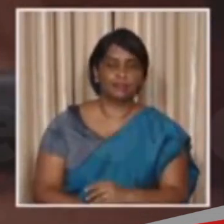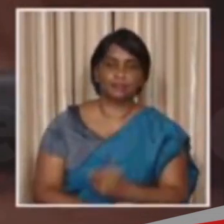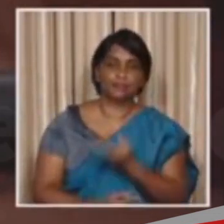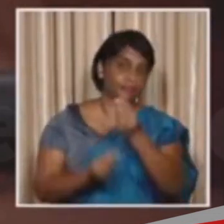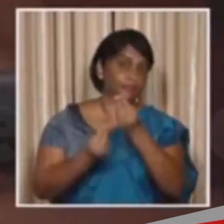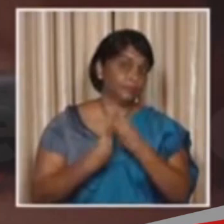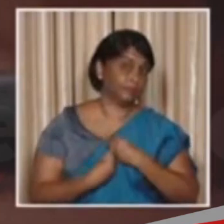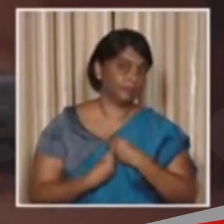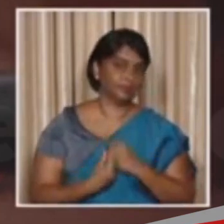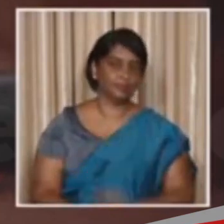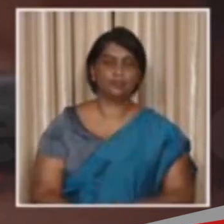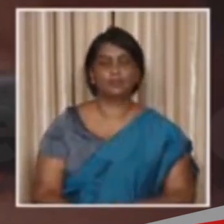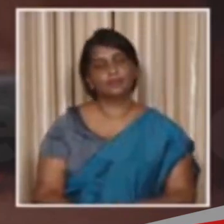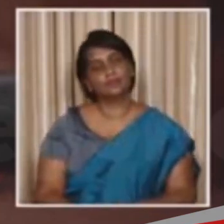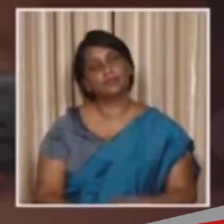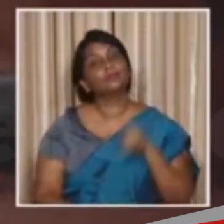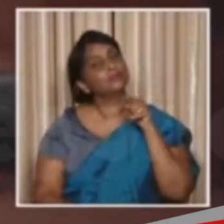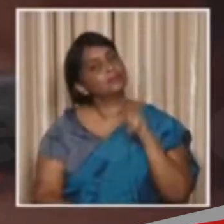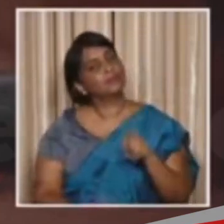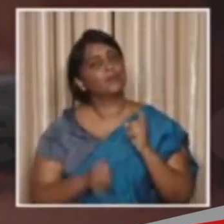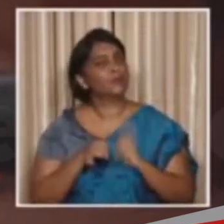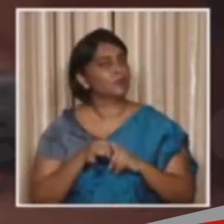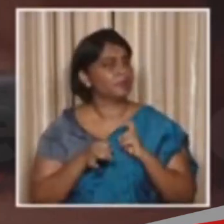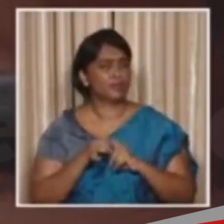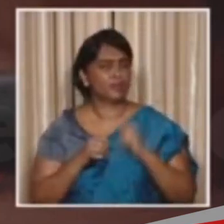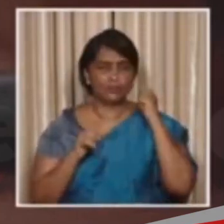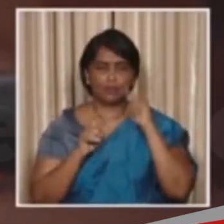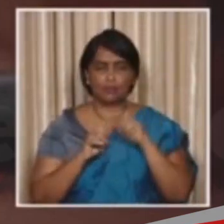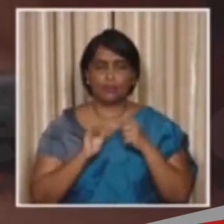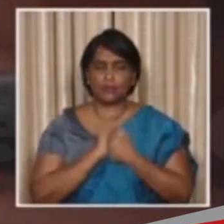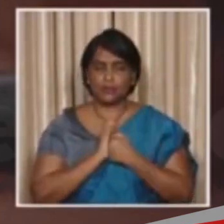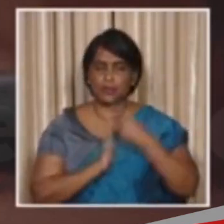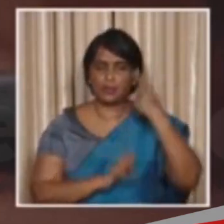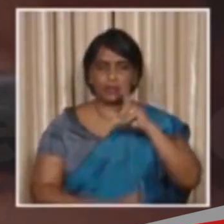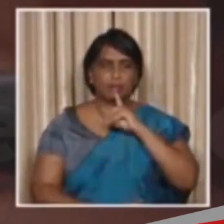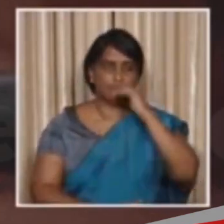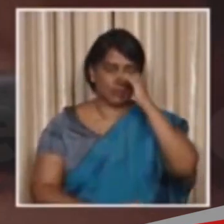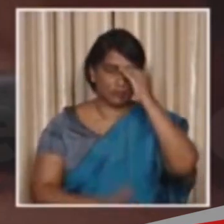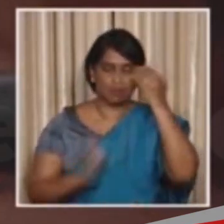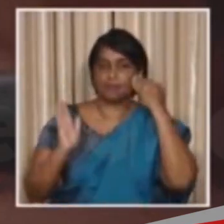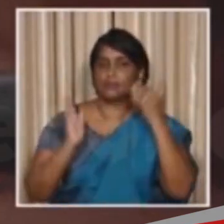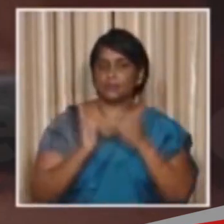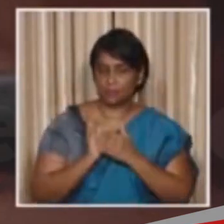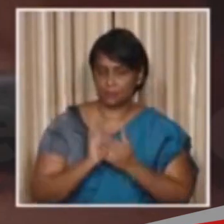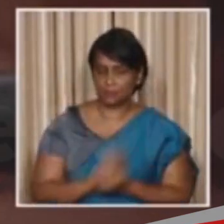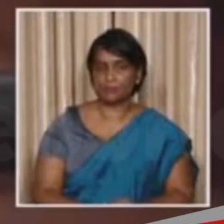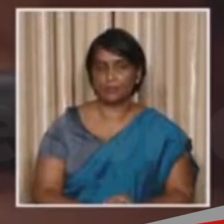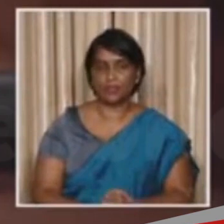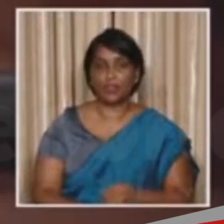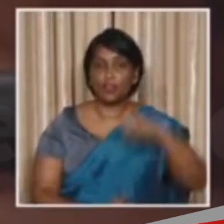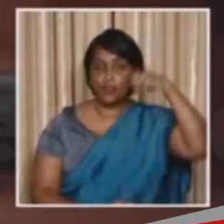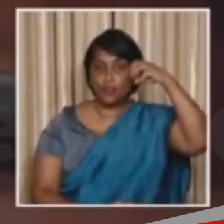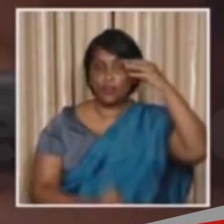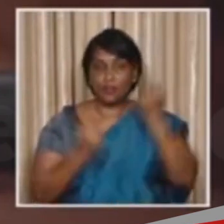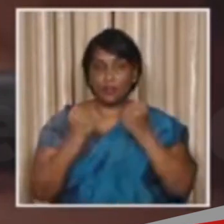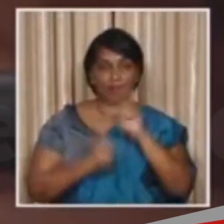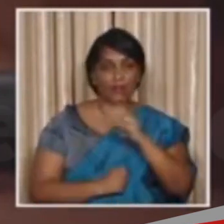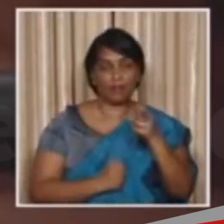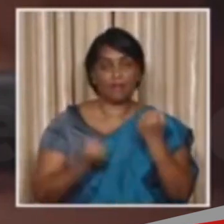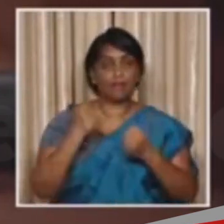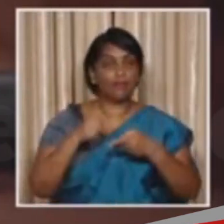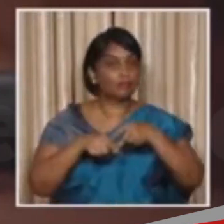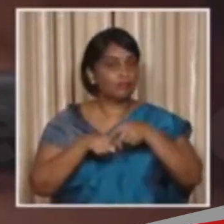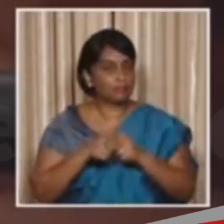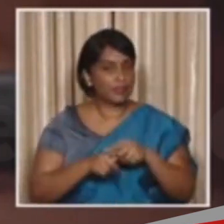ඉදිරිපත් කරයි. එනිසා මා මේ ප්‍රශ්න පිළිබඳව ගරු නියෝජක තනතුරු සභාවේ අවධානය යොමු කරනවා. හොඳයි. විදුලි වාහන දෙමුහුන් වාහන එකලස් කිරීමට